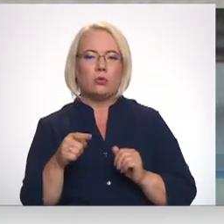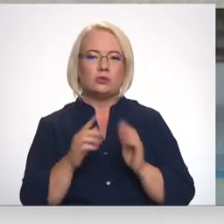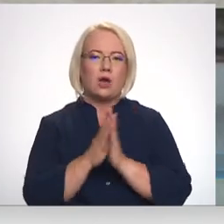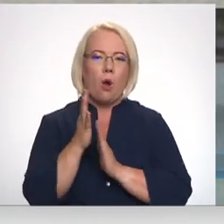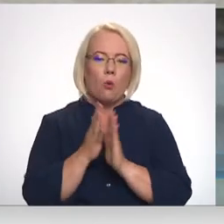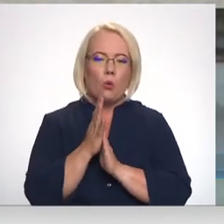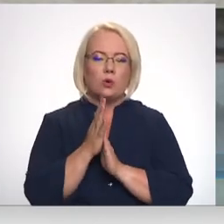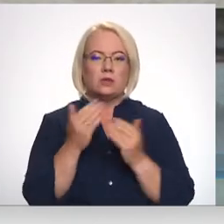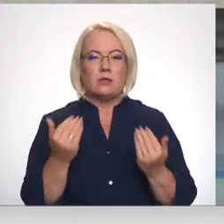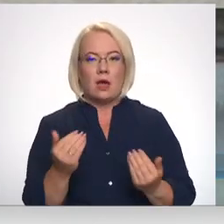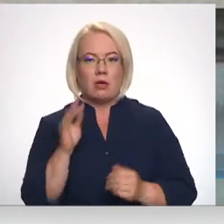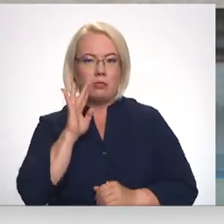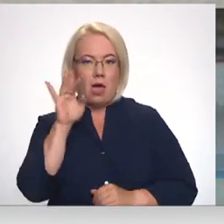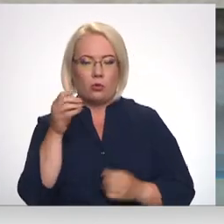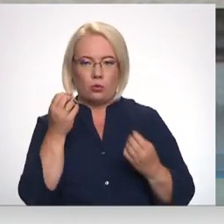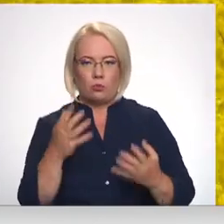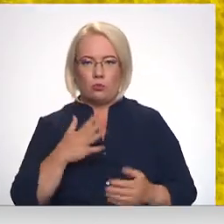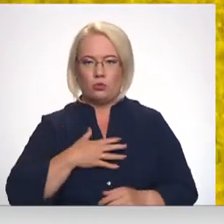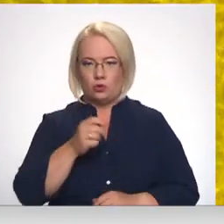to skaidroja Uldis Pirsiņš.